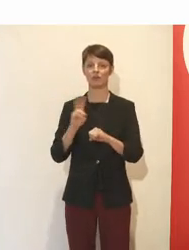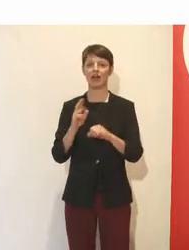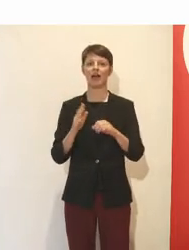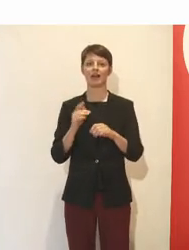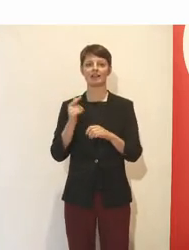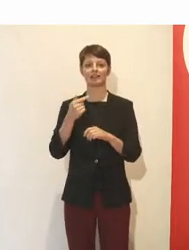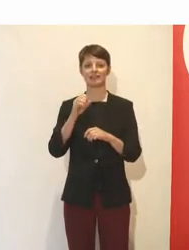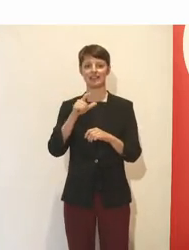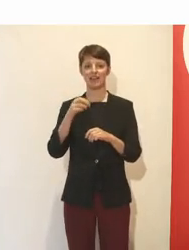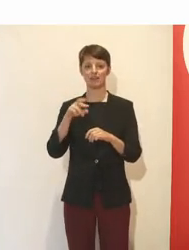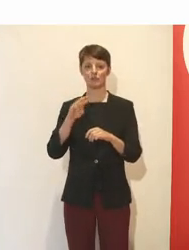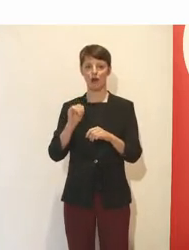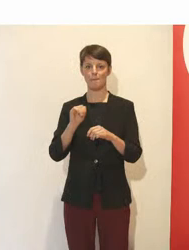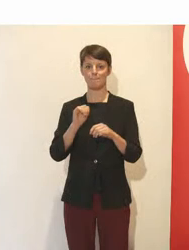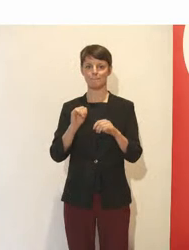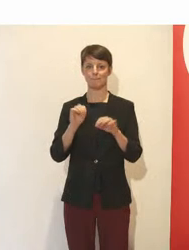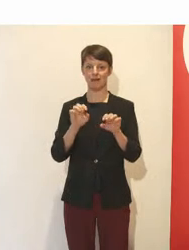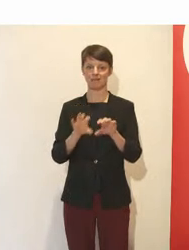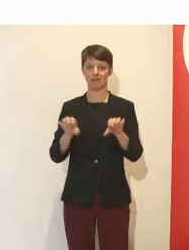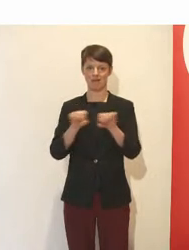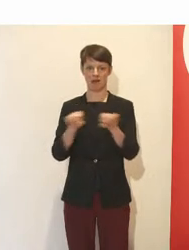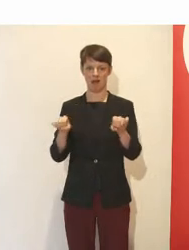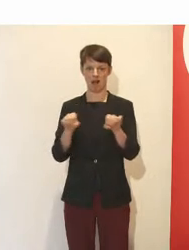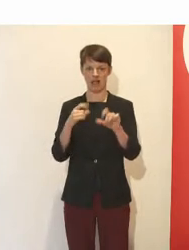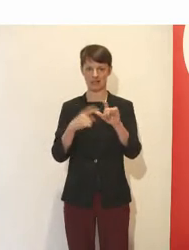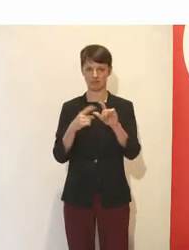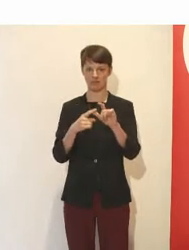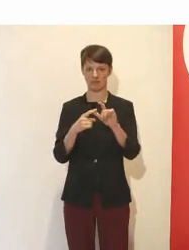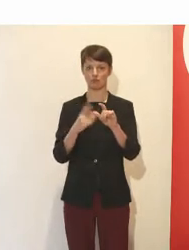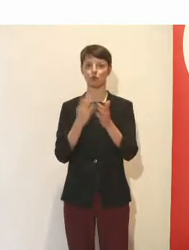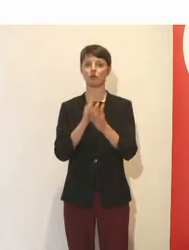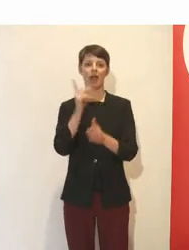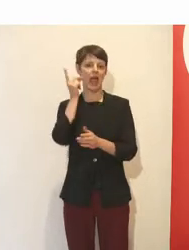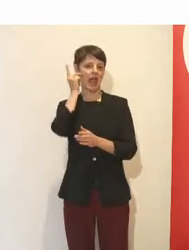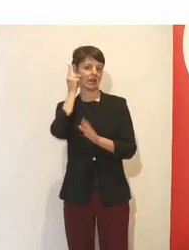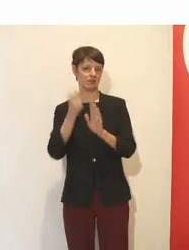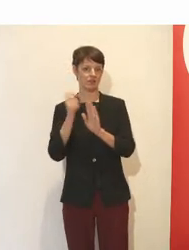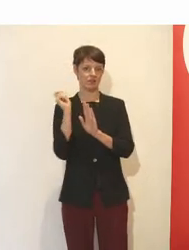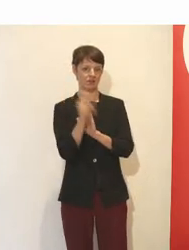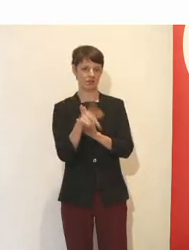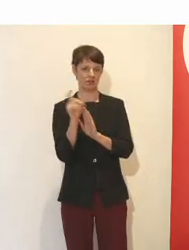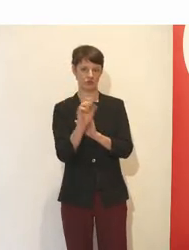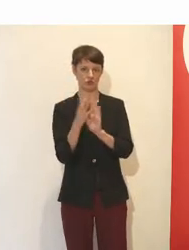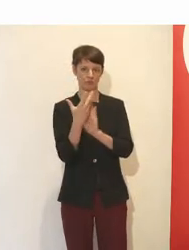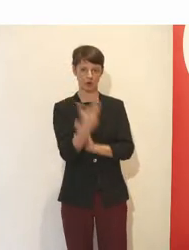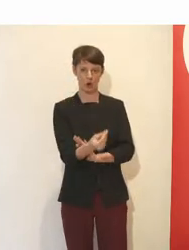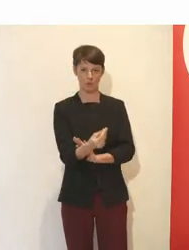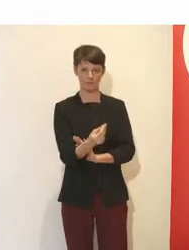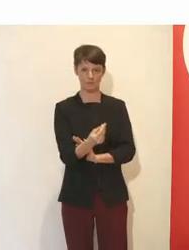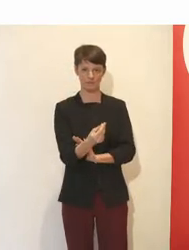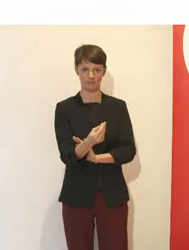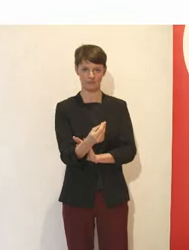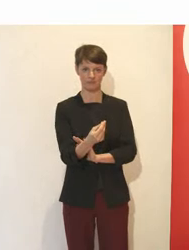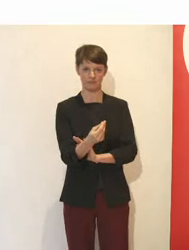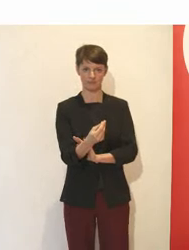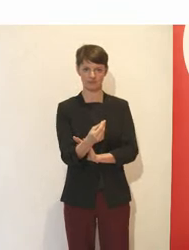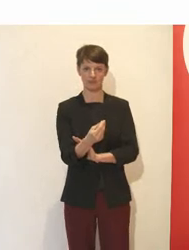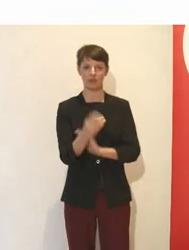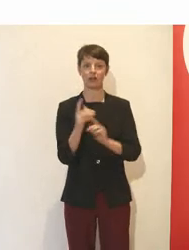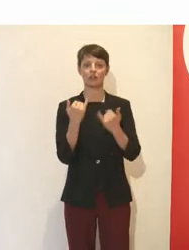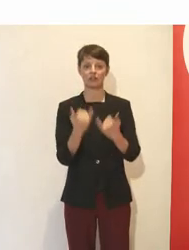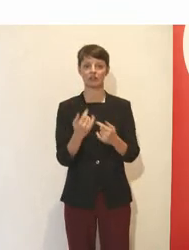telegramm kanal der spd schon abonniert haben haben den auch schon auf ihr handy geschickt bekommen und wir zeigen die noch später nochmal